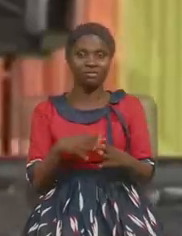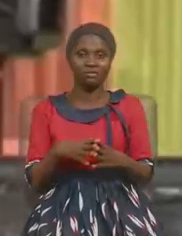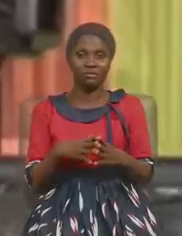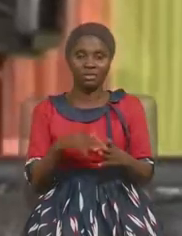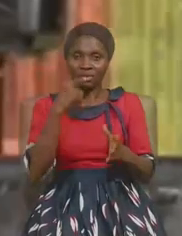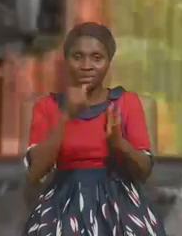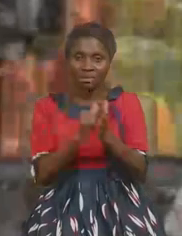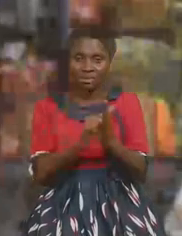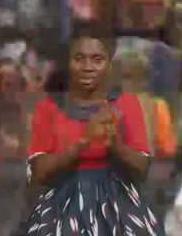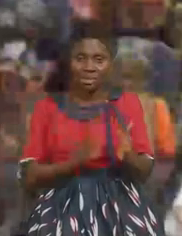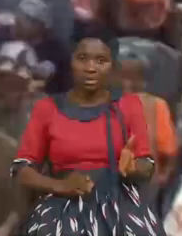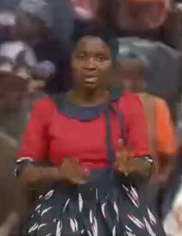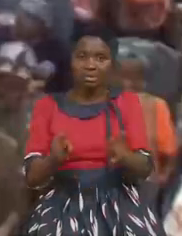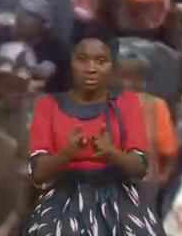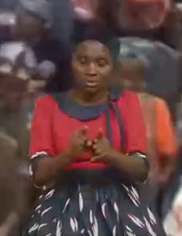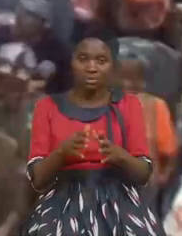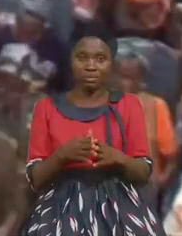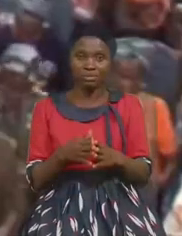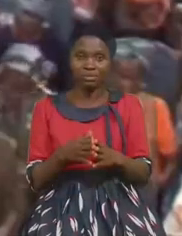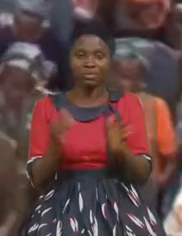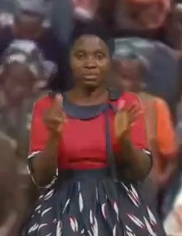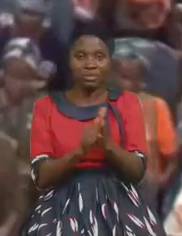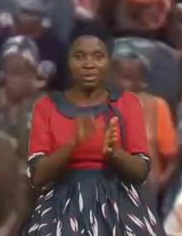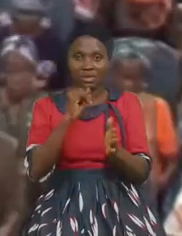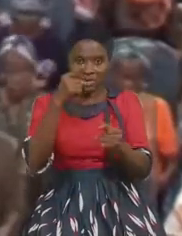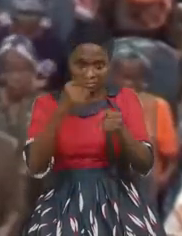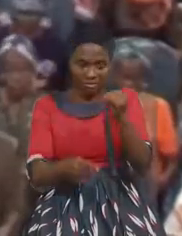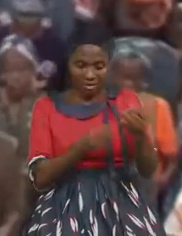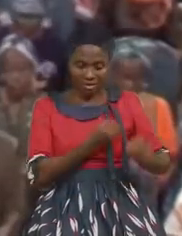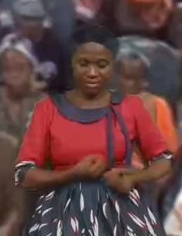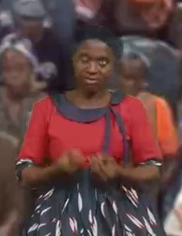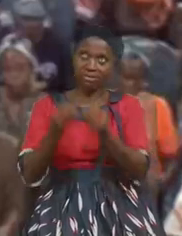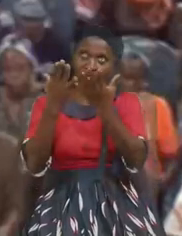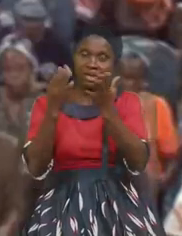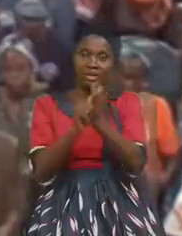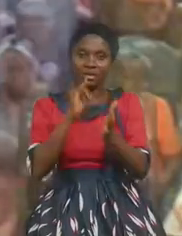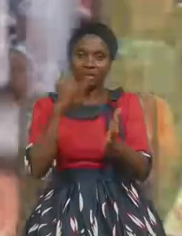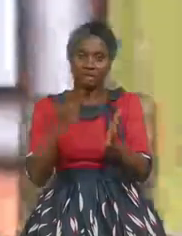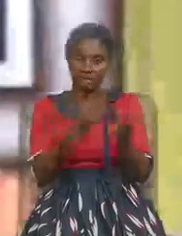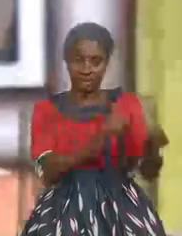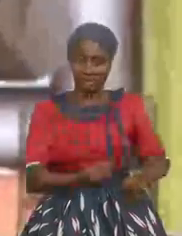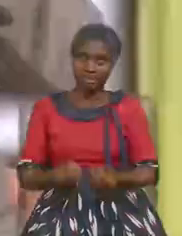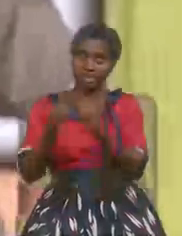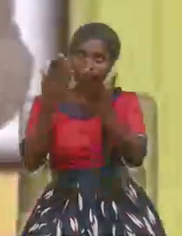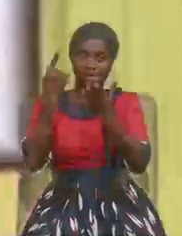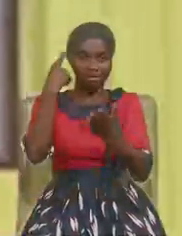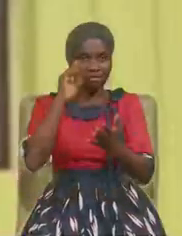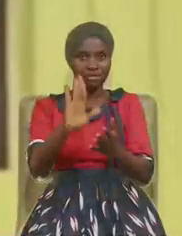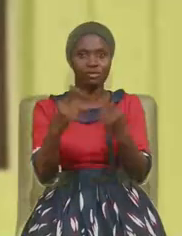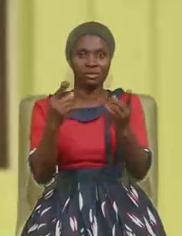aussi. C'est le sacrifice final. C'est le sacrifice pour tes péchés. Pour que Christ